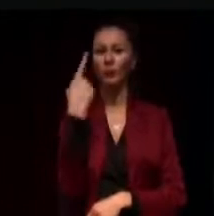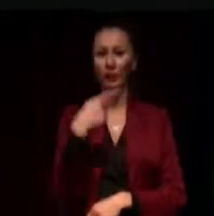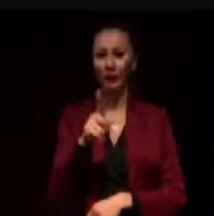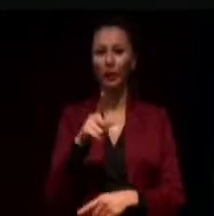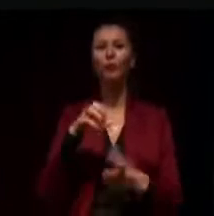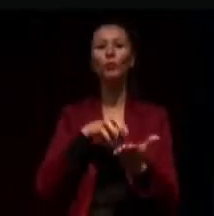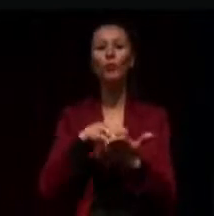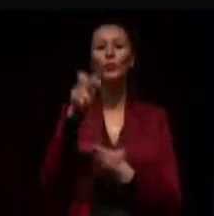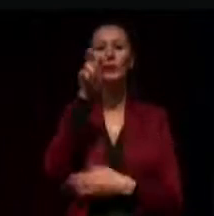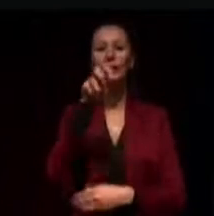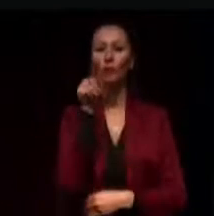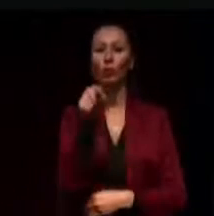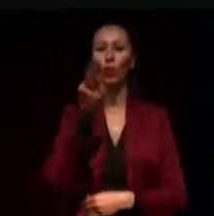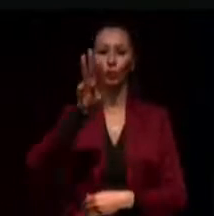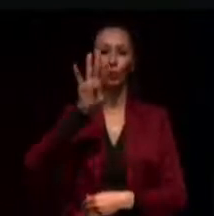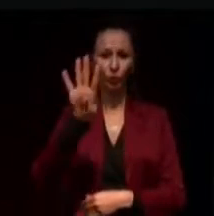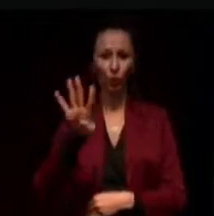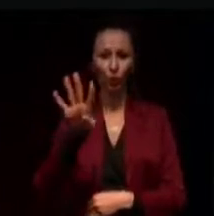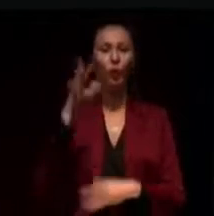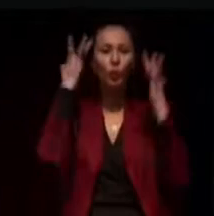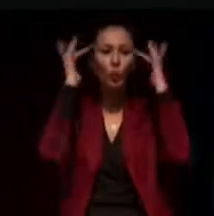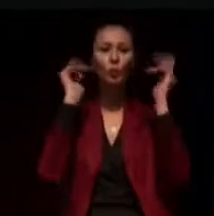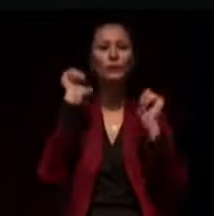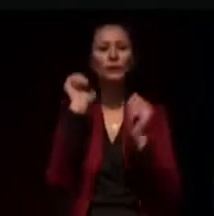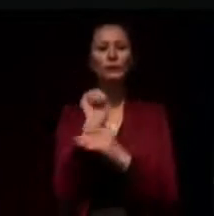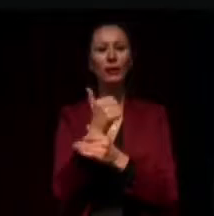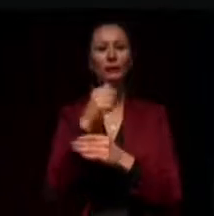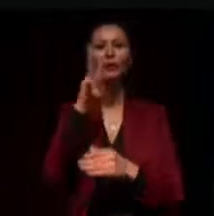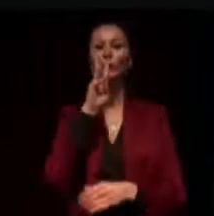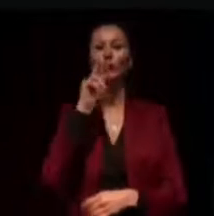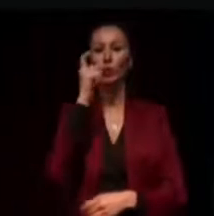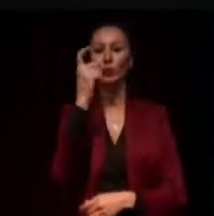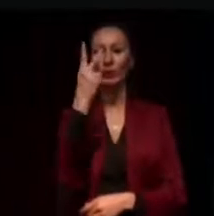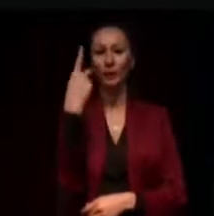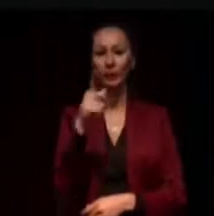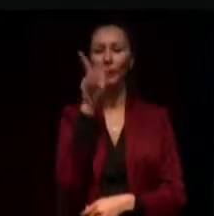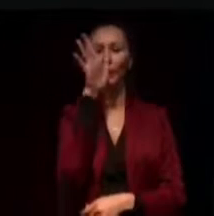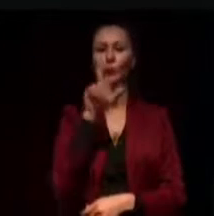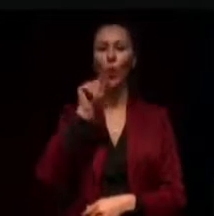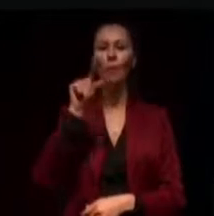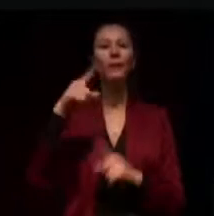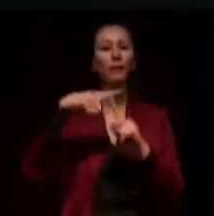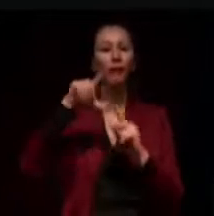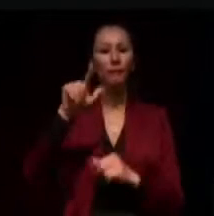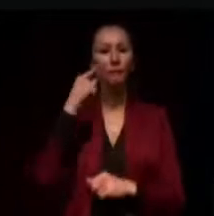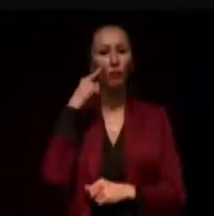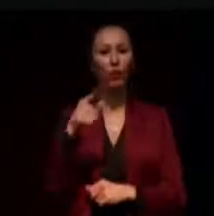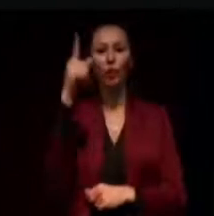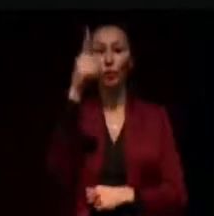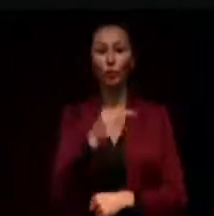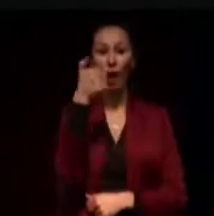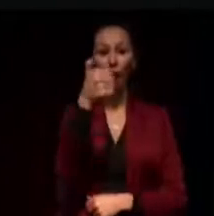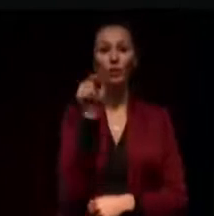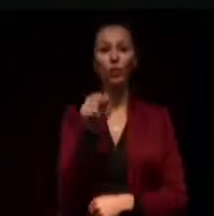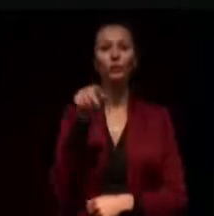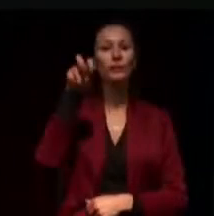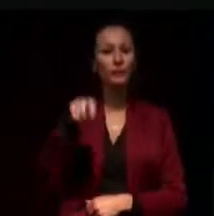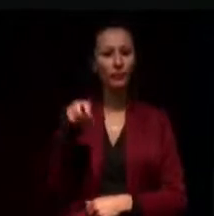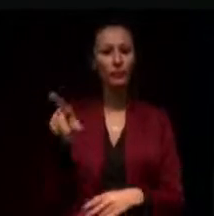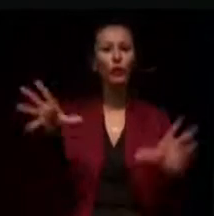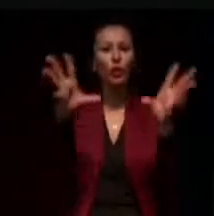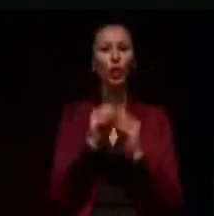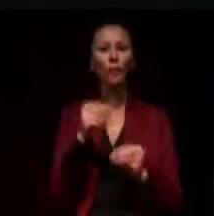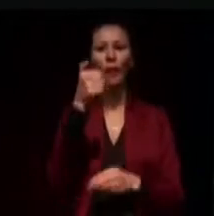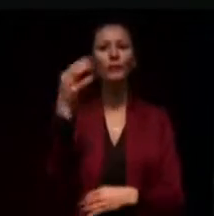538.501.000 bütçenin 8.34'ünü, kültür sanat 392.511 Türk lirası ile %6.8'i